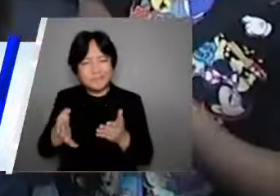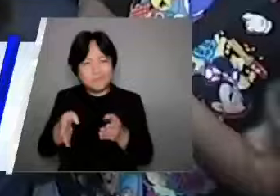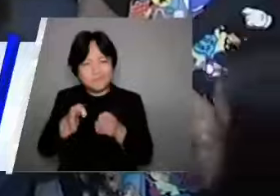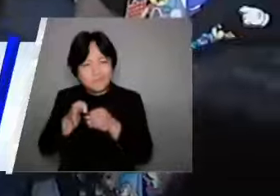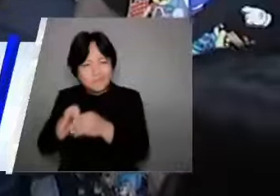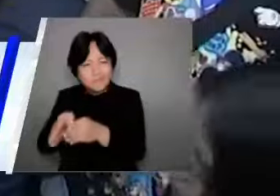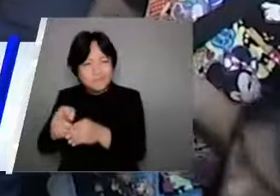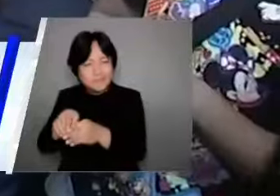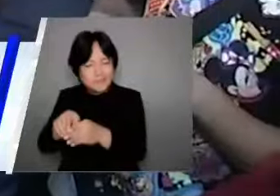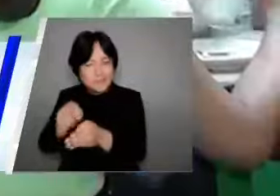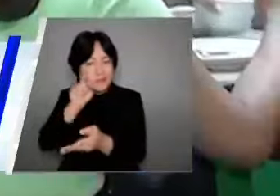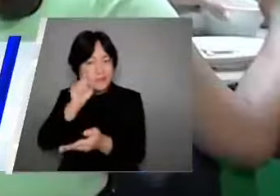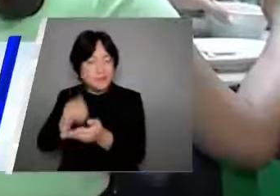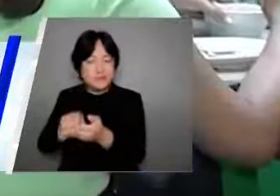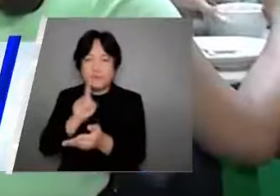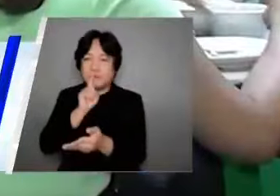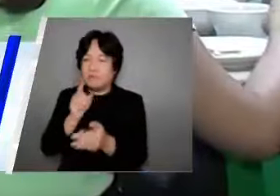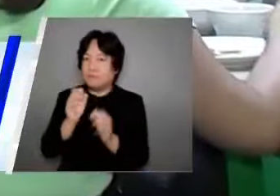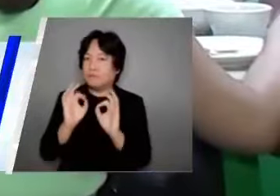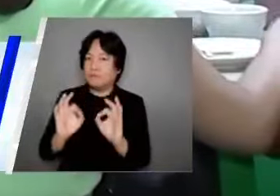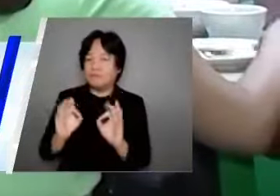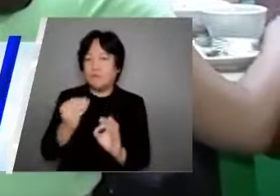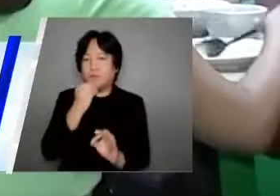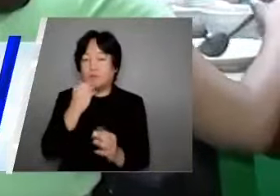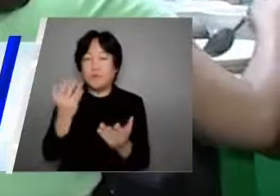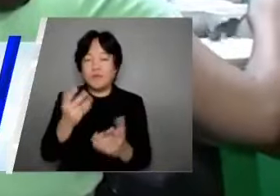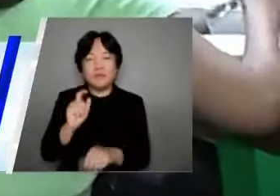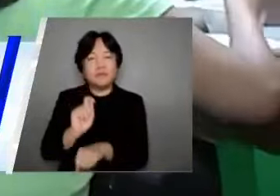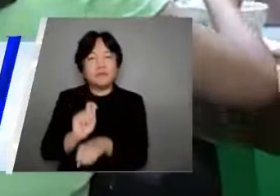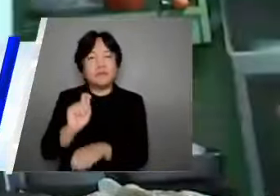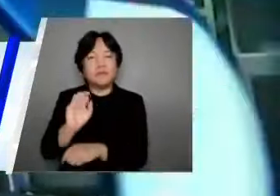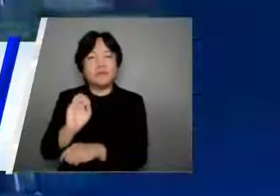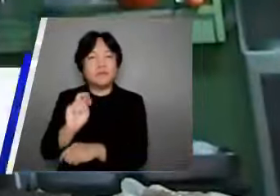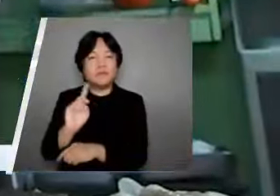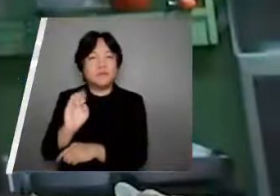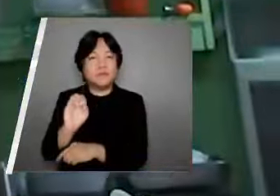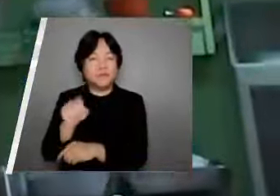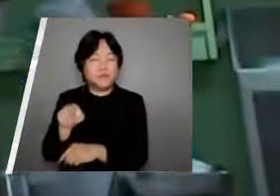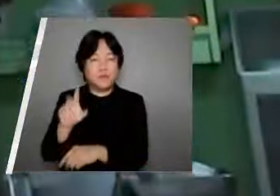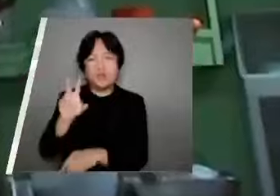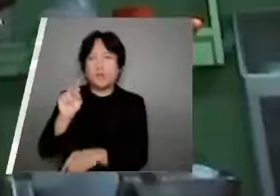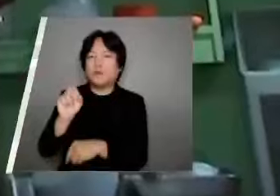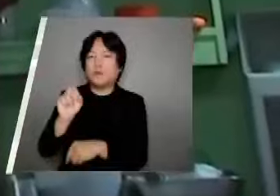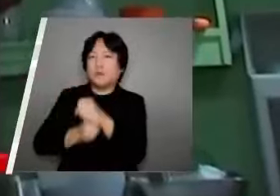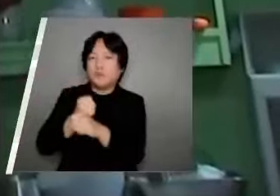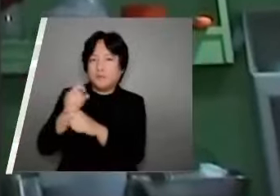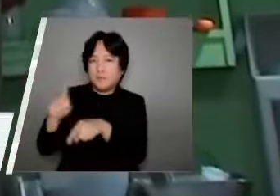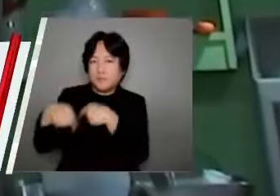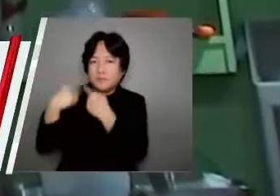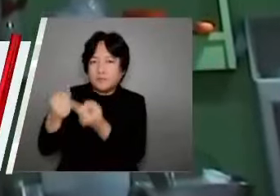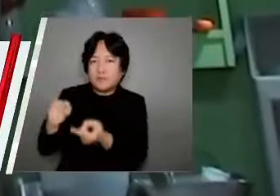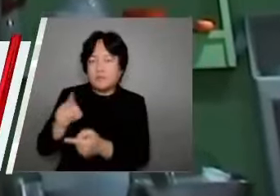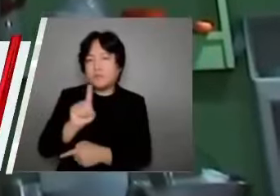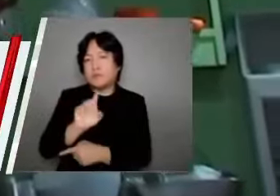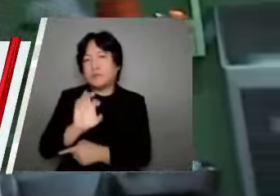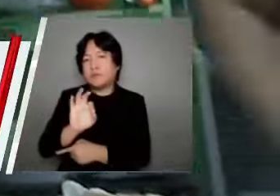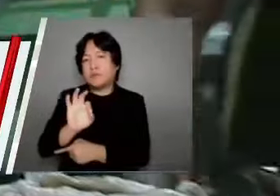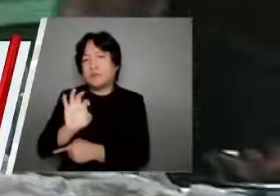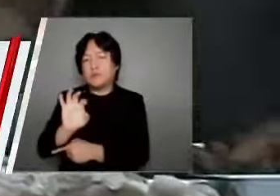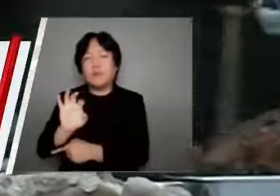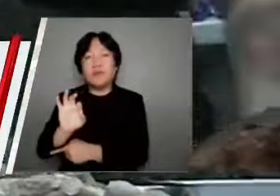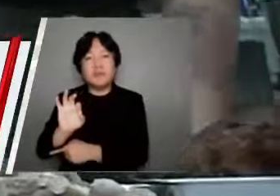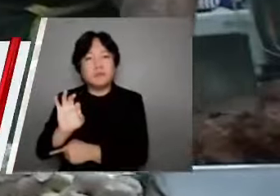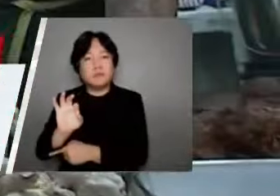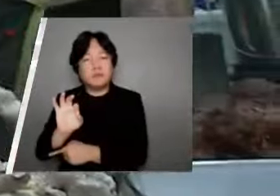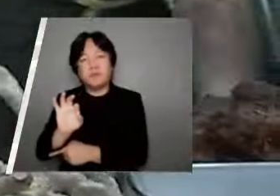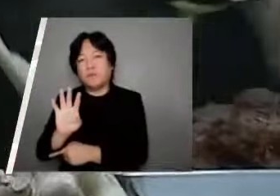mga authentic foodie ng Tondo, dito nagtitipon mula pa 1994. Sa mga taga rito, tumbungan yung tawag dito. Pero bakit nga ba ganun? Kasi yung